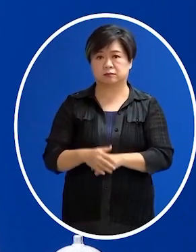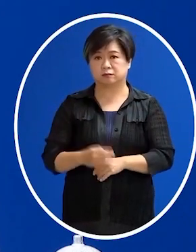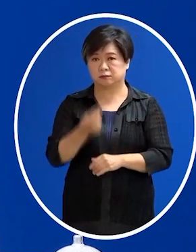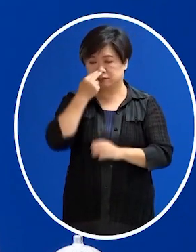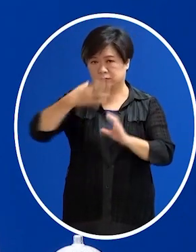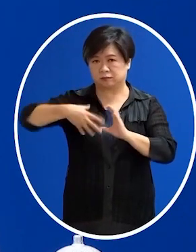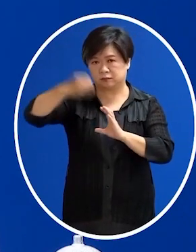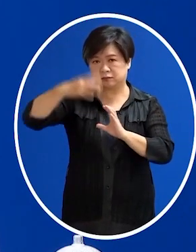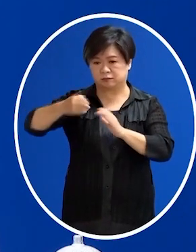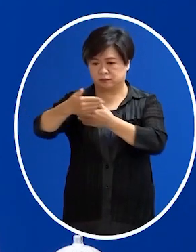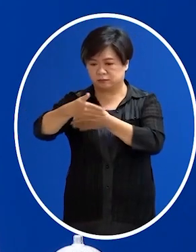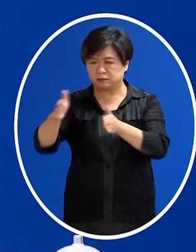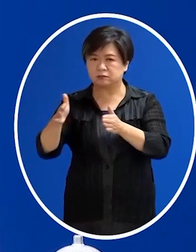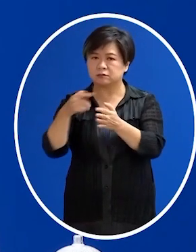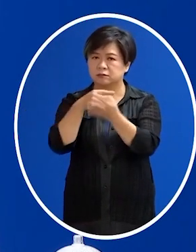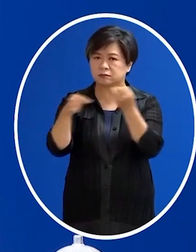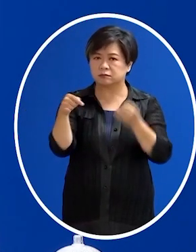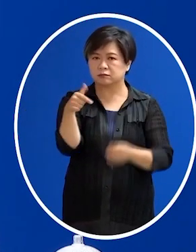病床数